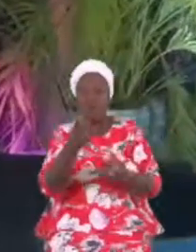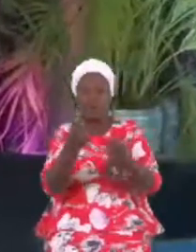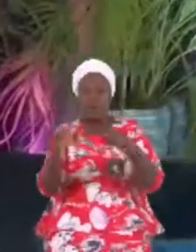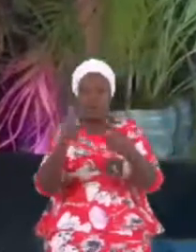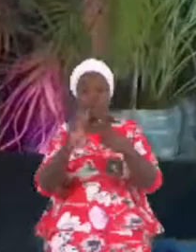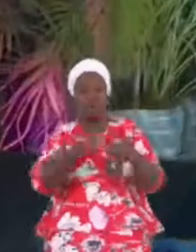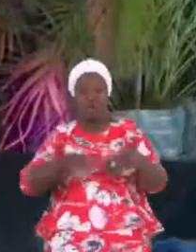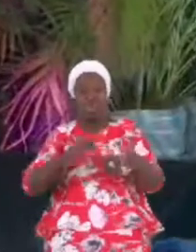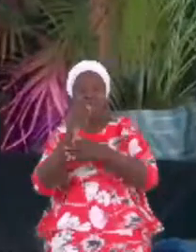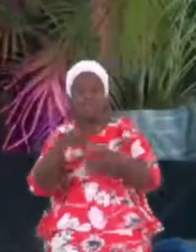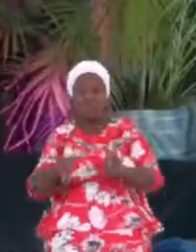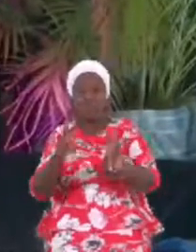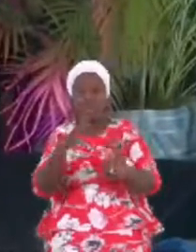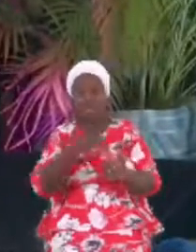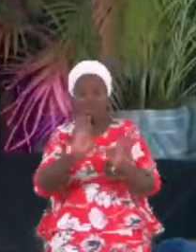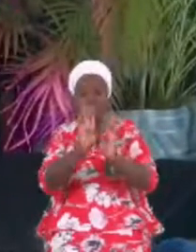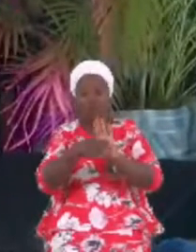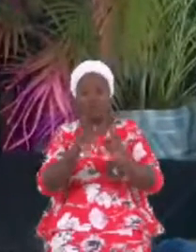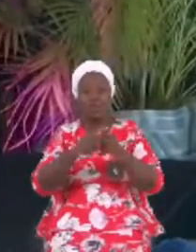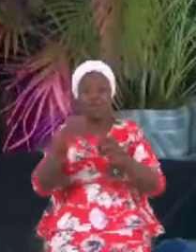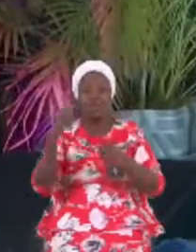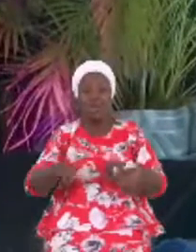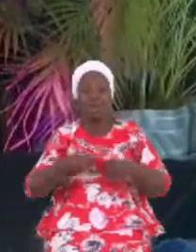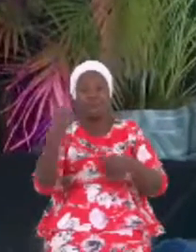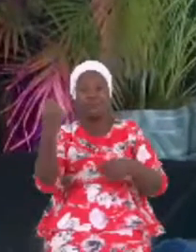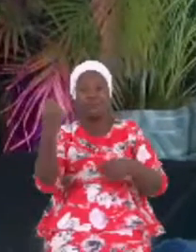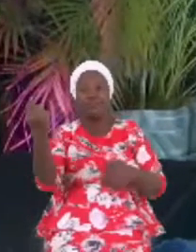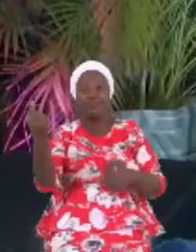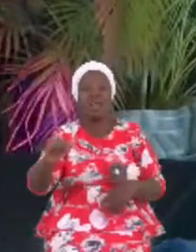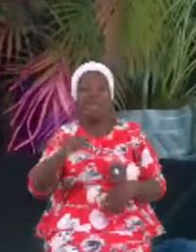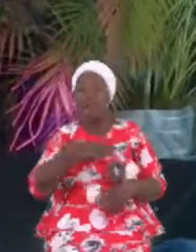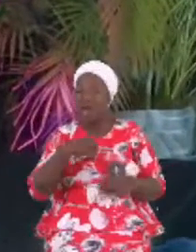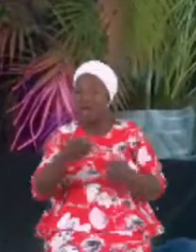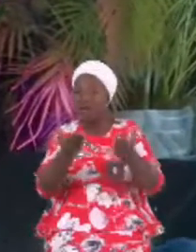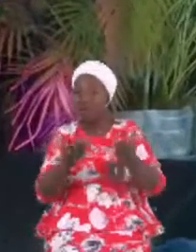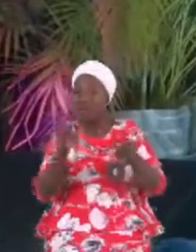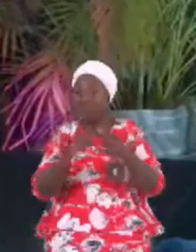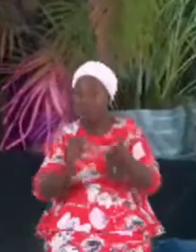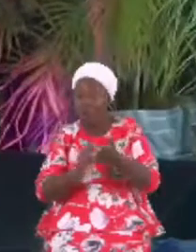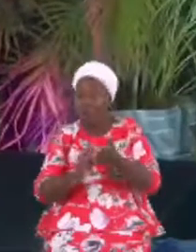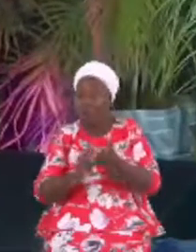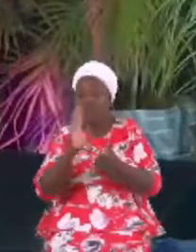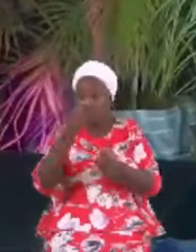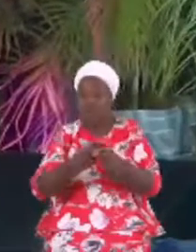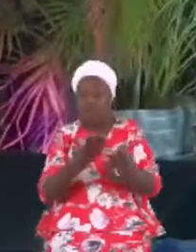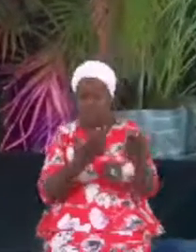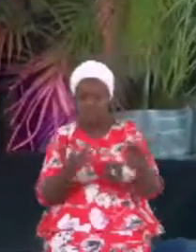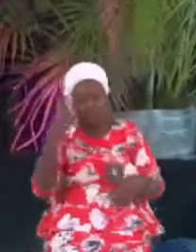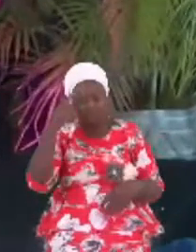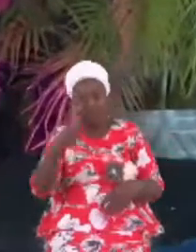le chemin, la vérité, qui conduit à la vie éternelle. Et comme il veut, écrit les noms. Il